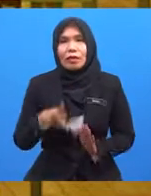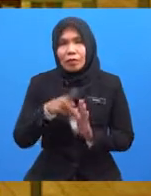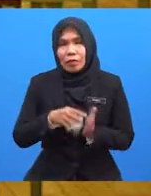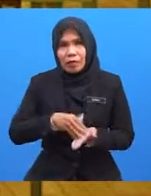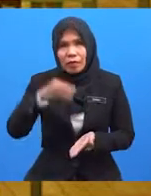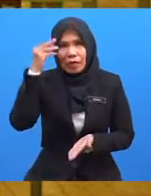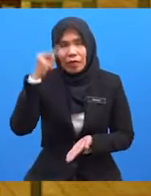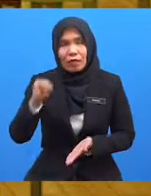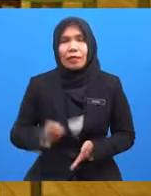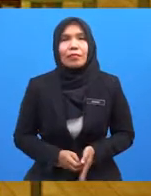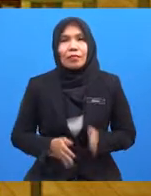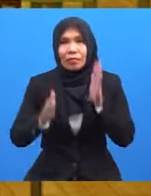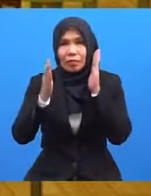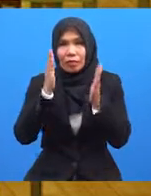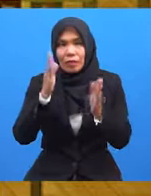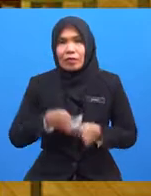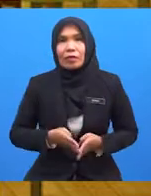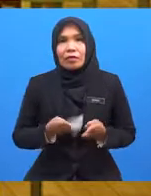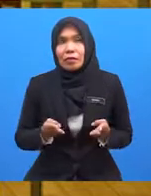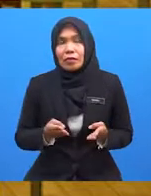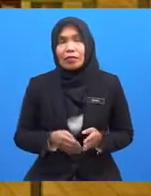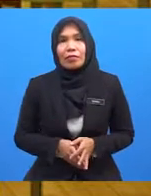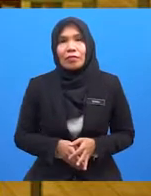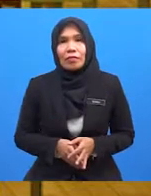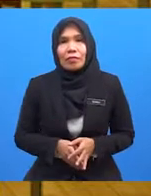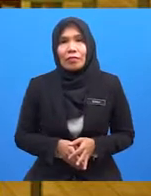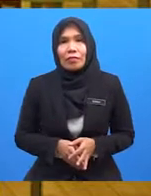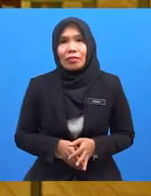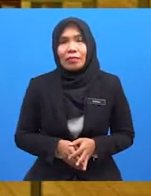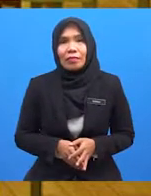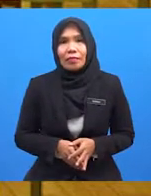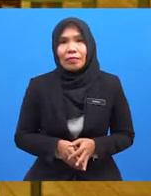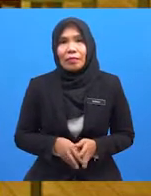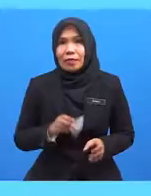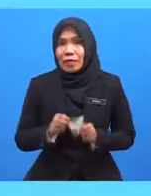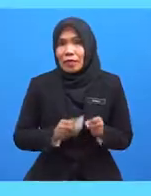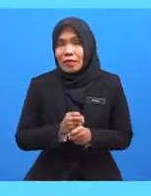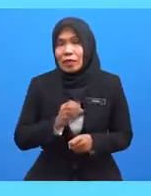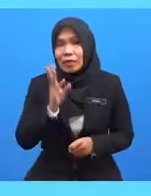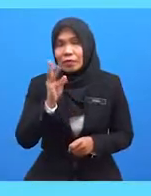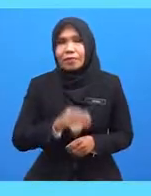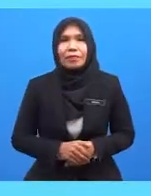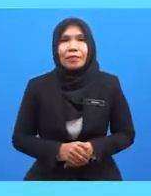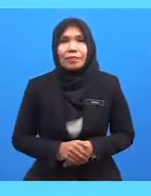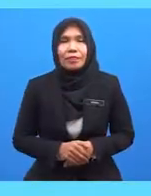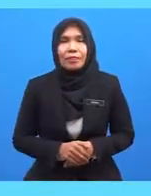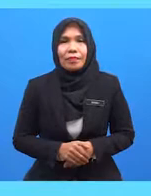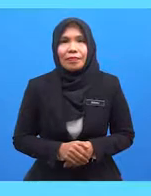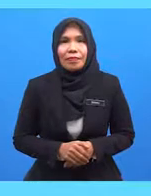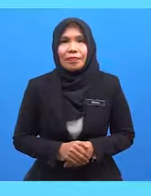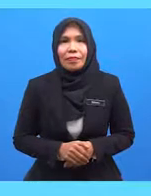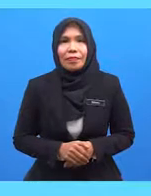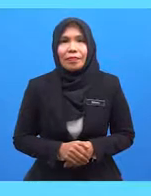pembelajaran Bahasa Melayu Semester 1 Tingkatan 6 ini. Terlebih dahulu, cikgu